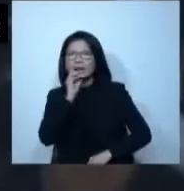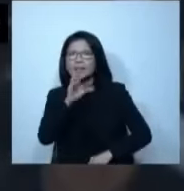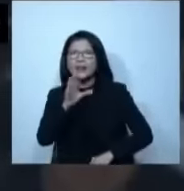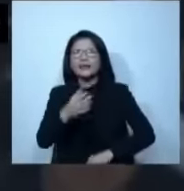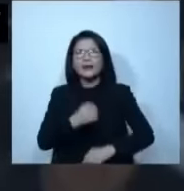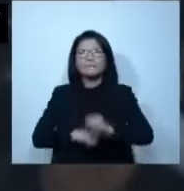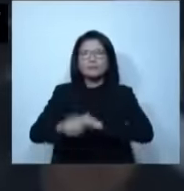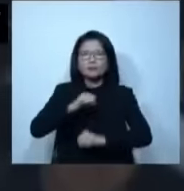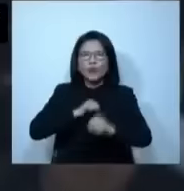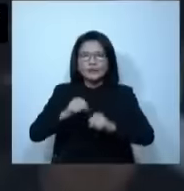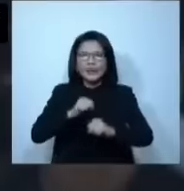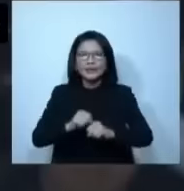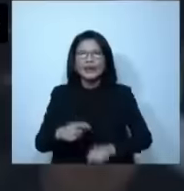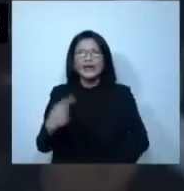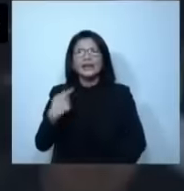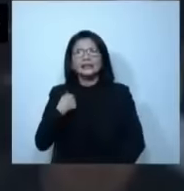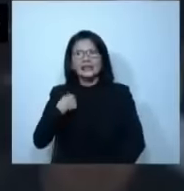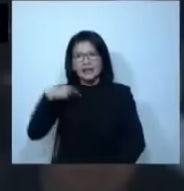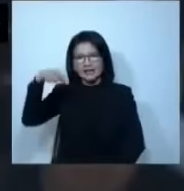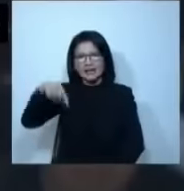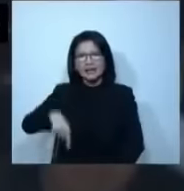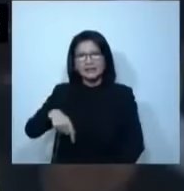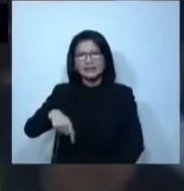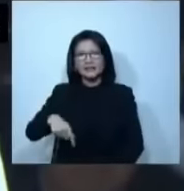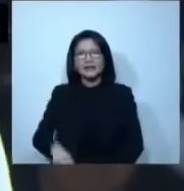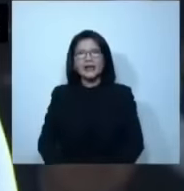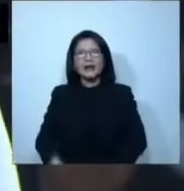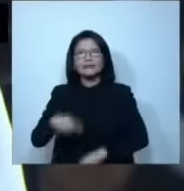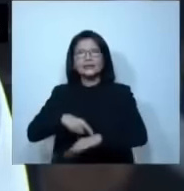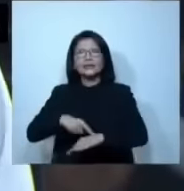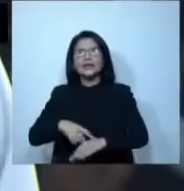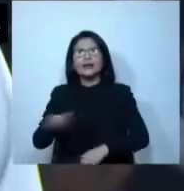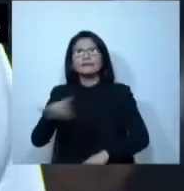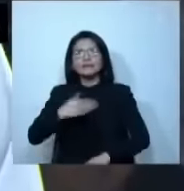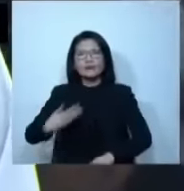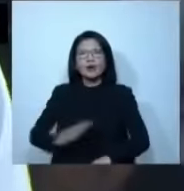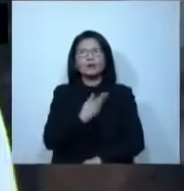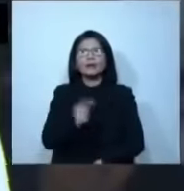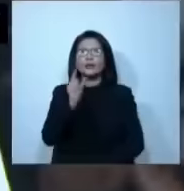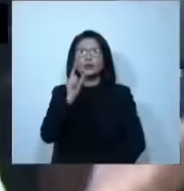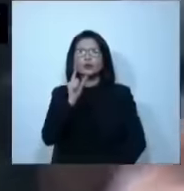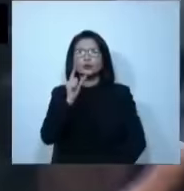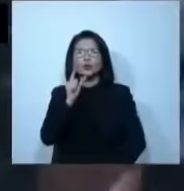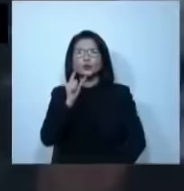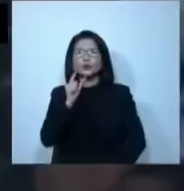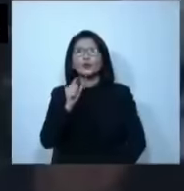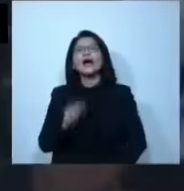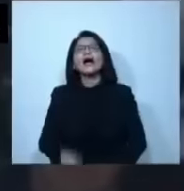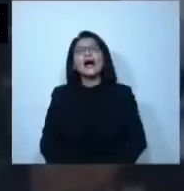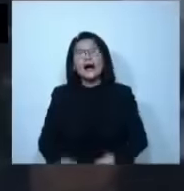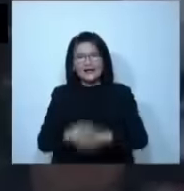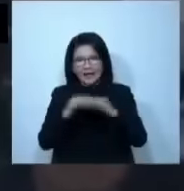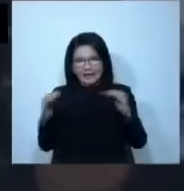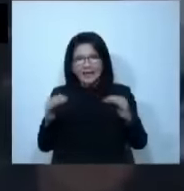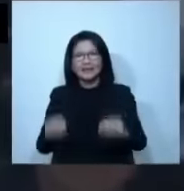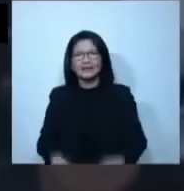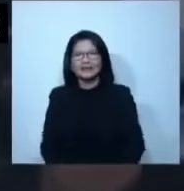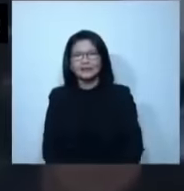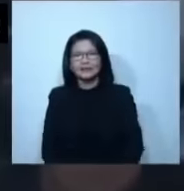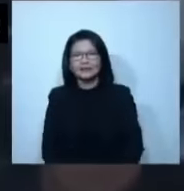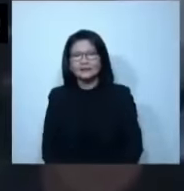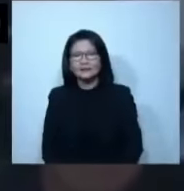perbuatan. Dan saya berdiri bersama korban untuk keadilan. Terima kasih. Mohon maaf kalau ada kata-kata saya yang